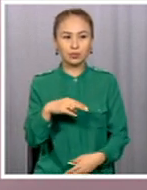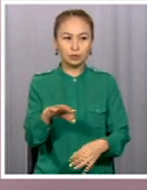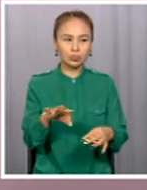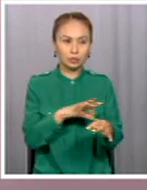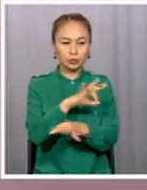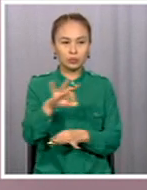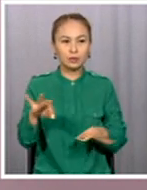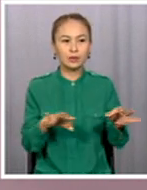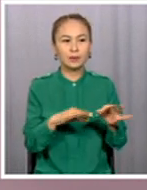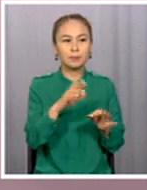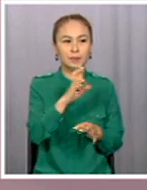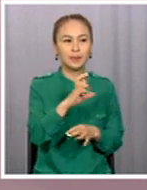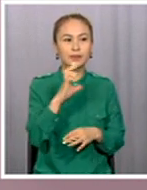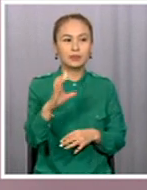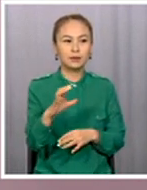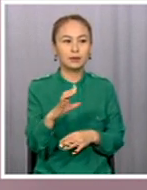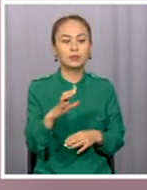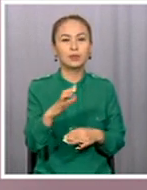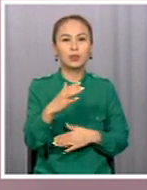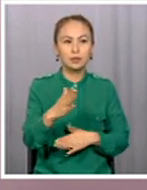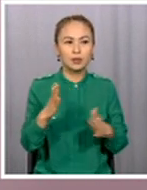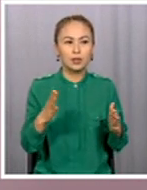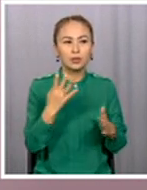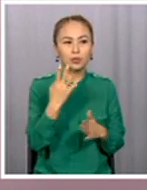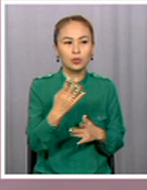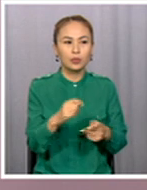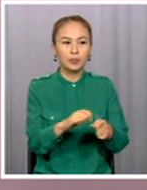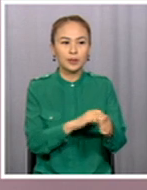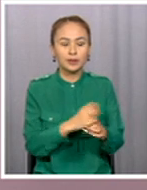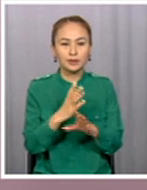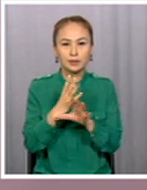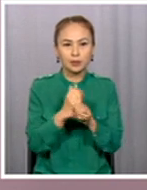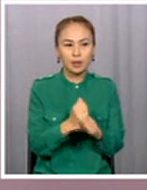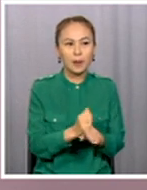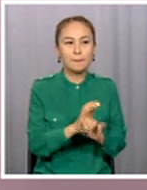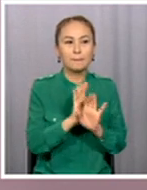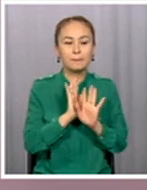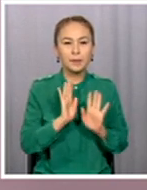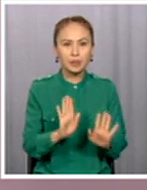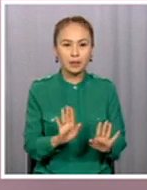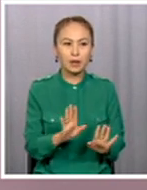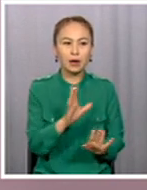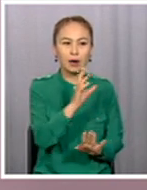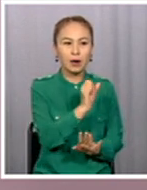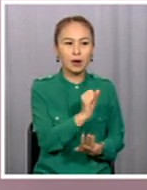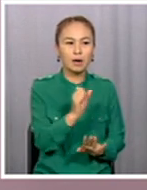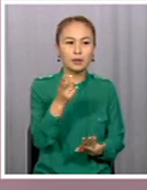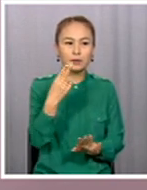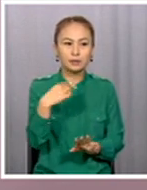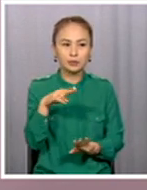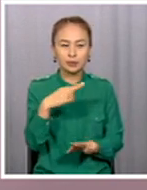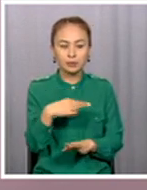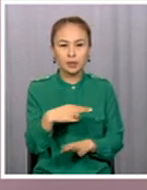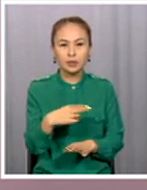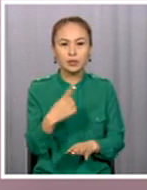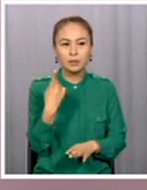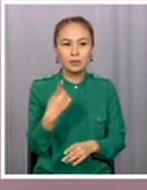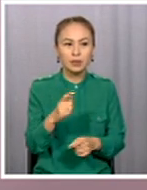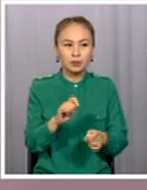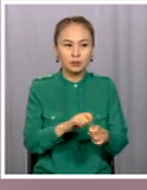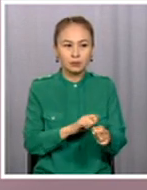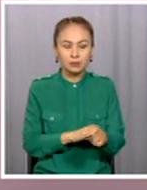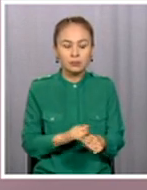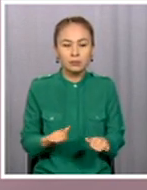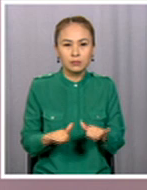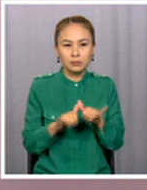ұзындығы Б, С қабырғасынан 4 метрге қысқа, бірақ А, Д қабырғасынан